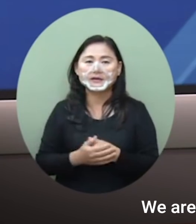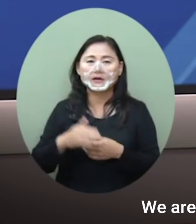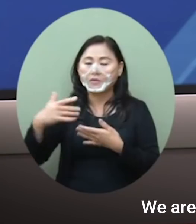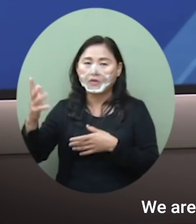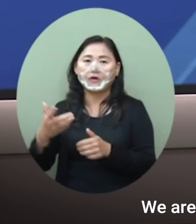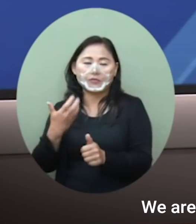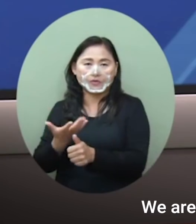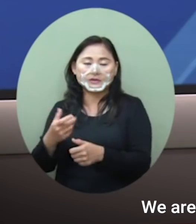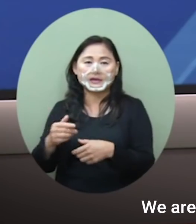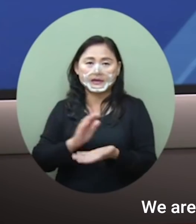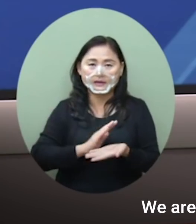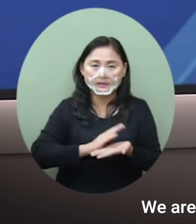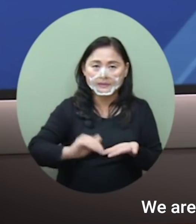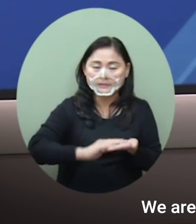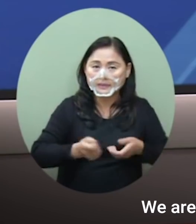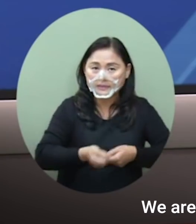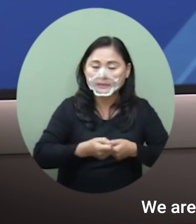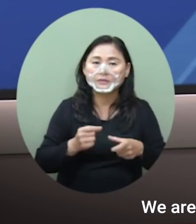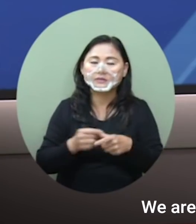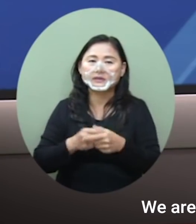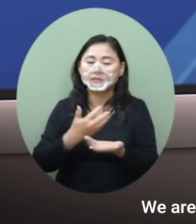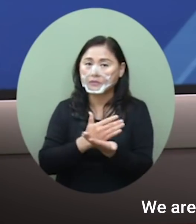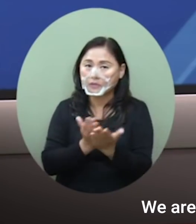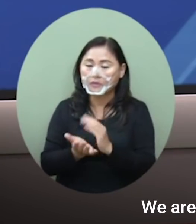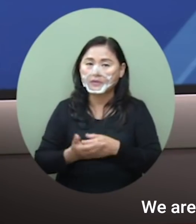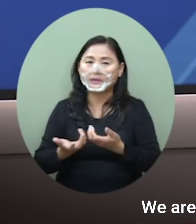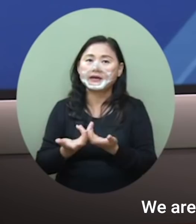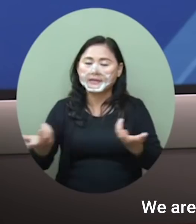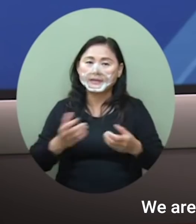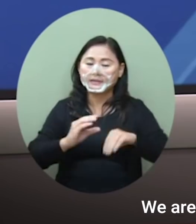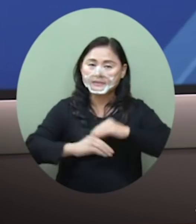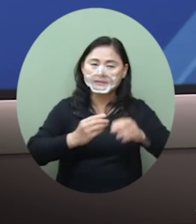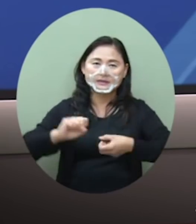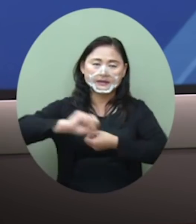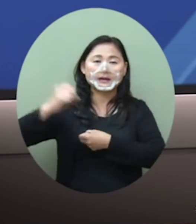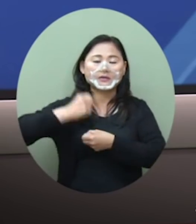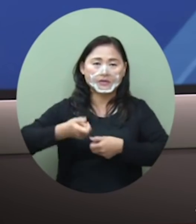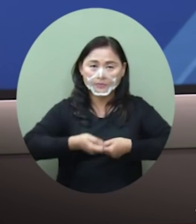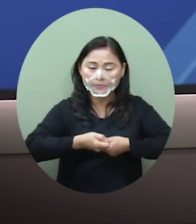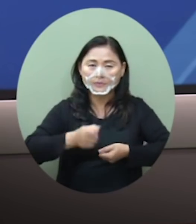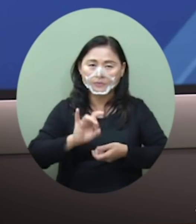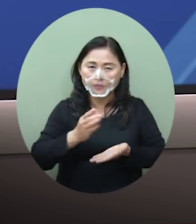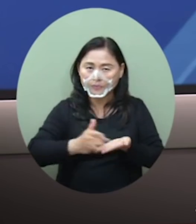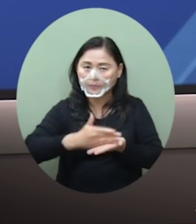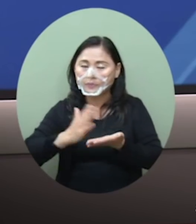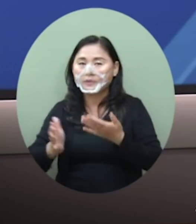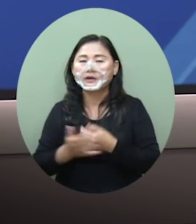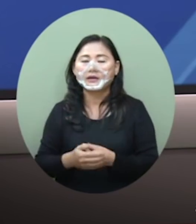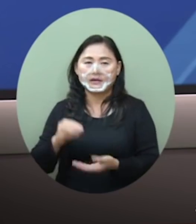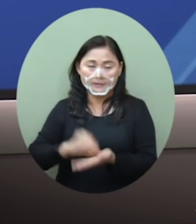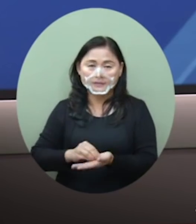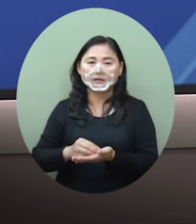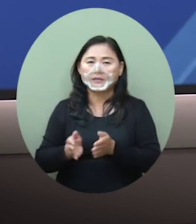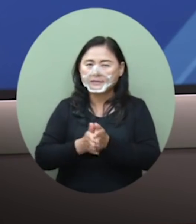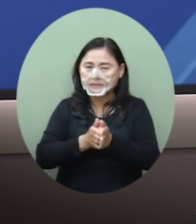的清洁公司在各个隔离设施里面是加强消毒和清洁，以及是确保在洗手间里